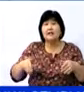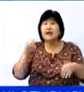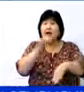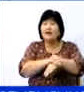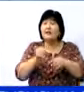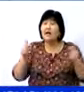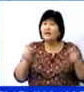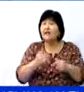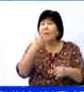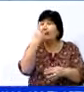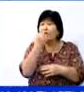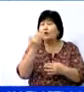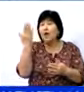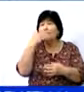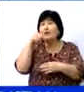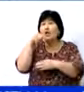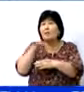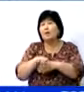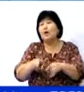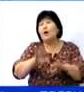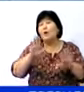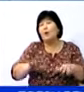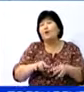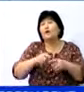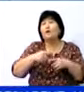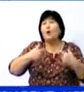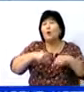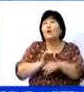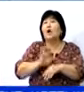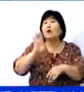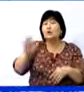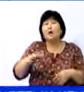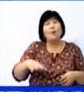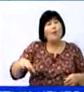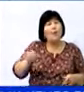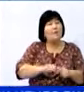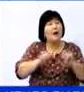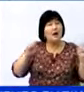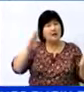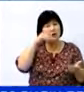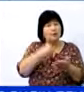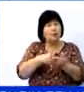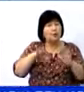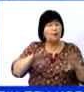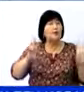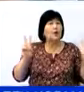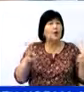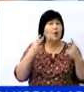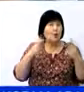жағдайда тиісті фото және бейне материалдарды уәкілетті органға ұсынылады. Ол үшін облысымызда ашық бюджет өңірлік клубы